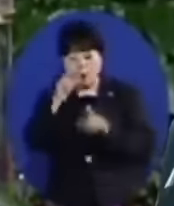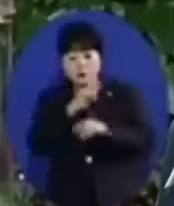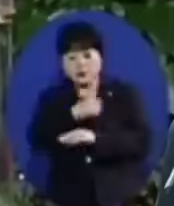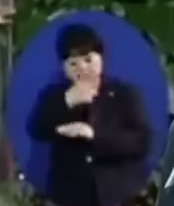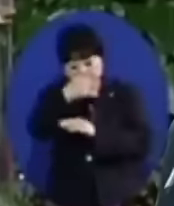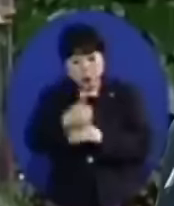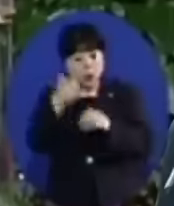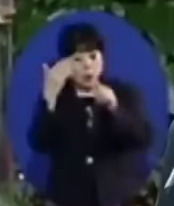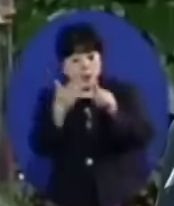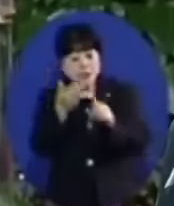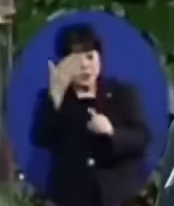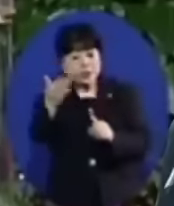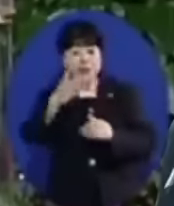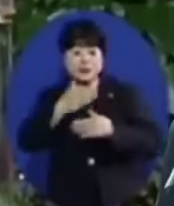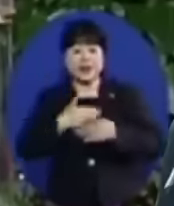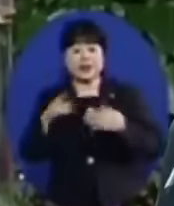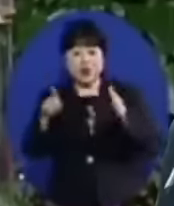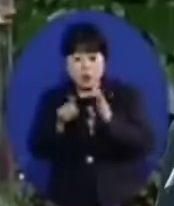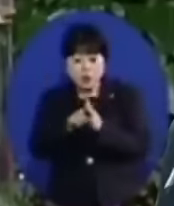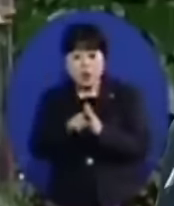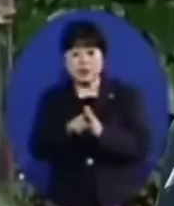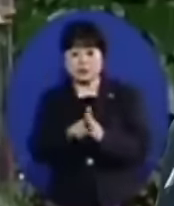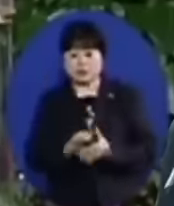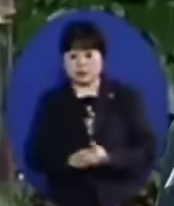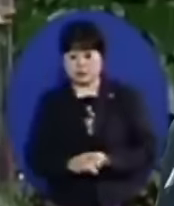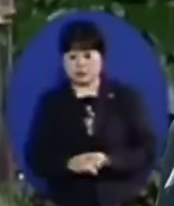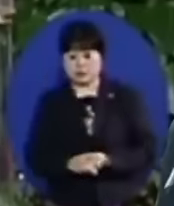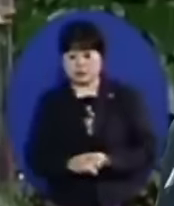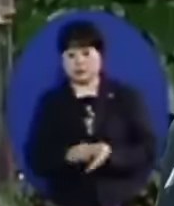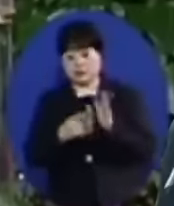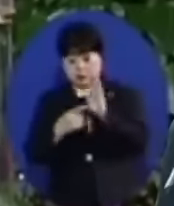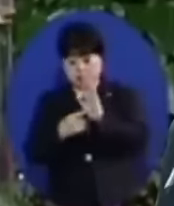그리스도가 여러분과 나를 위한 제물이 된 것입니다.